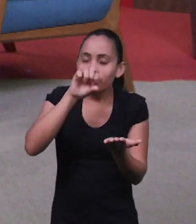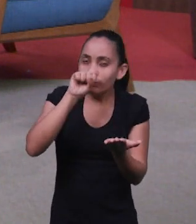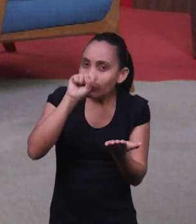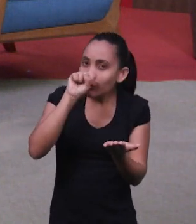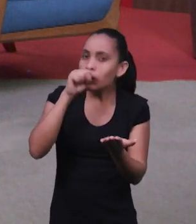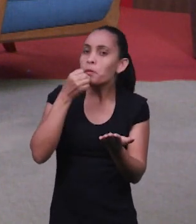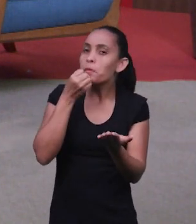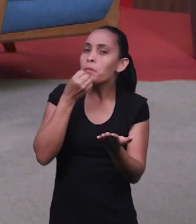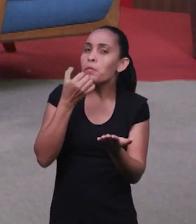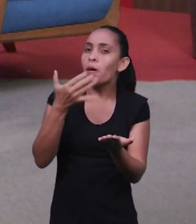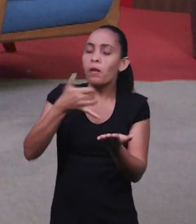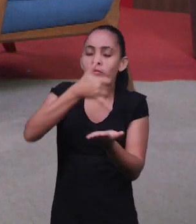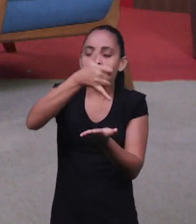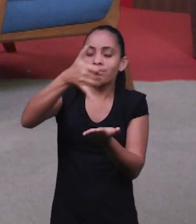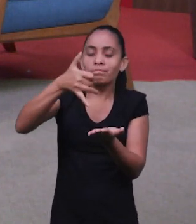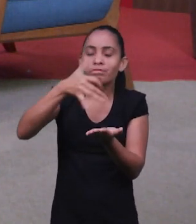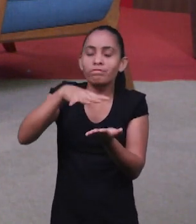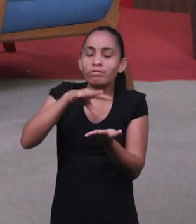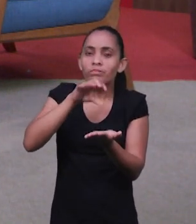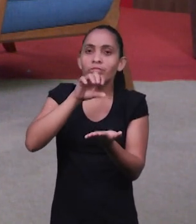le parfum, Daniel.